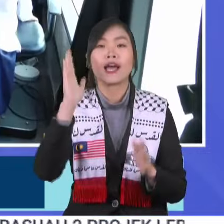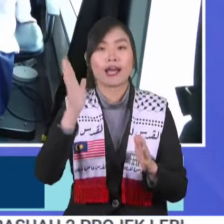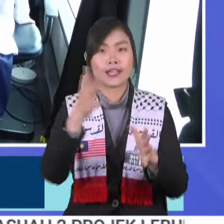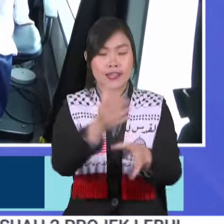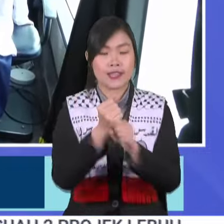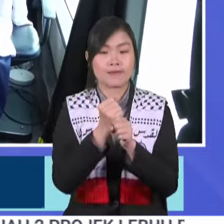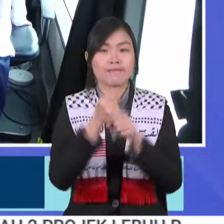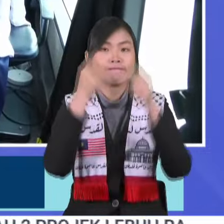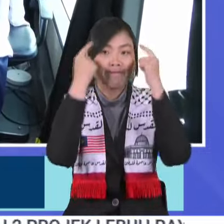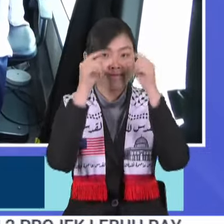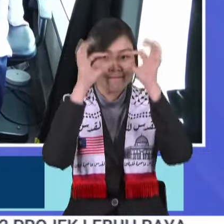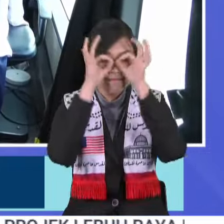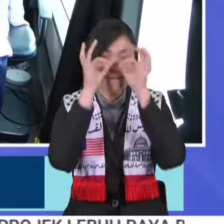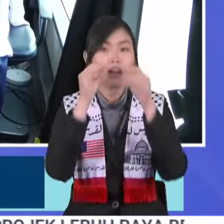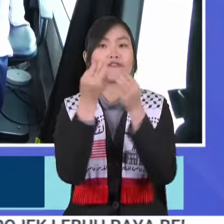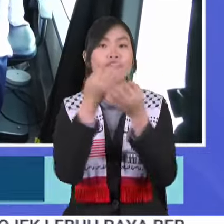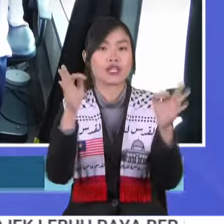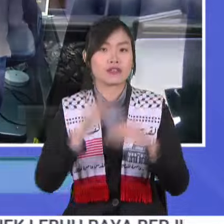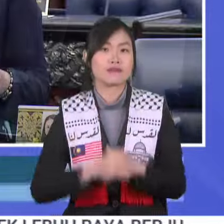bantuan cermin mata percuma.